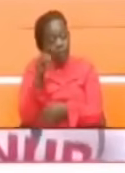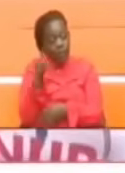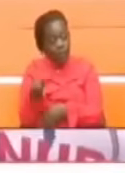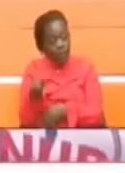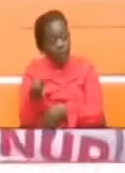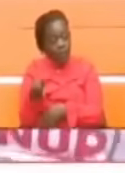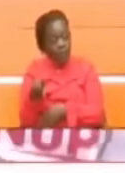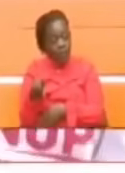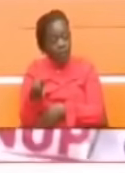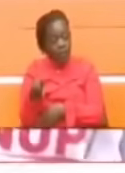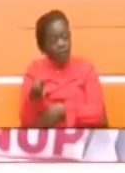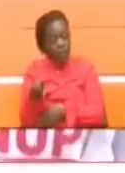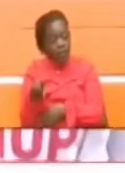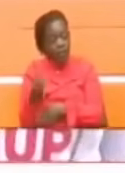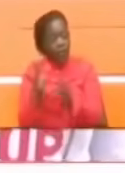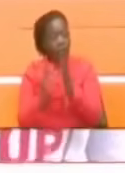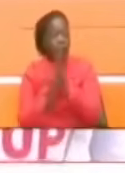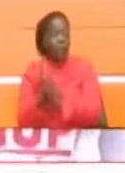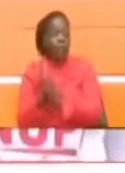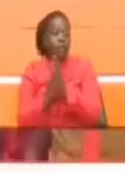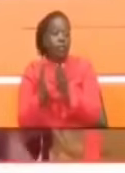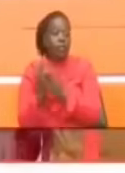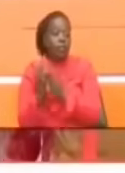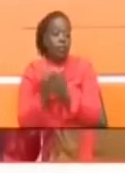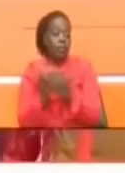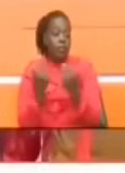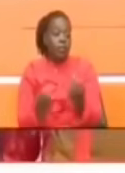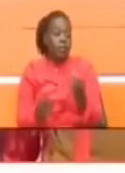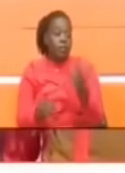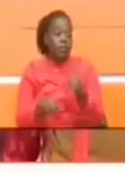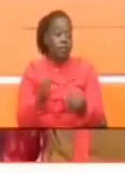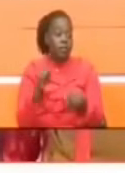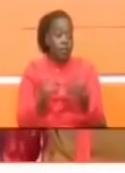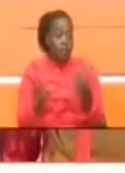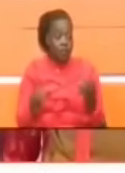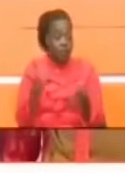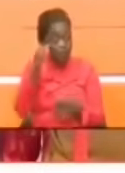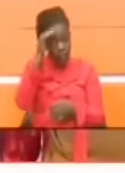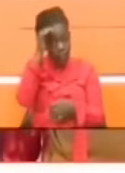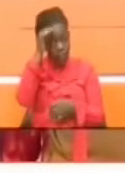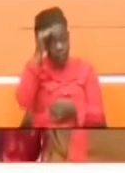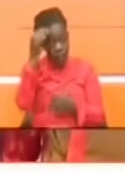Platform bakyettanire kubanga kyekibiina ekiri ku mulembe. Bashimbwa munonga kandi na polisi